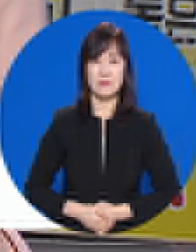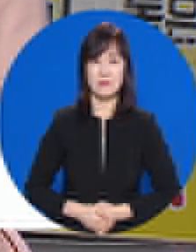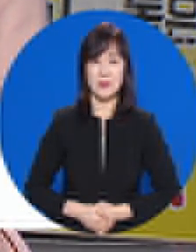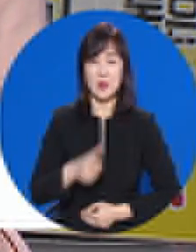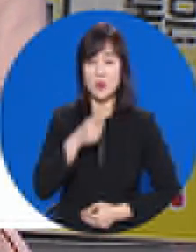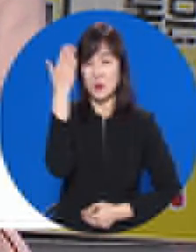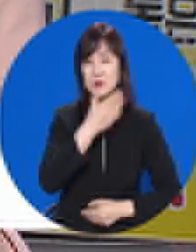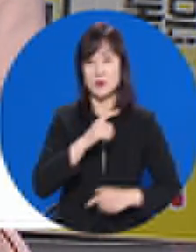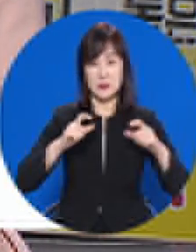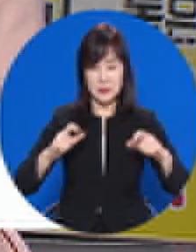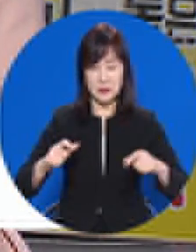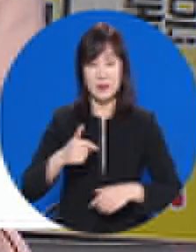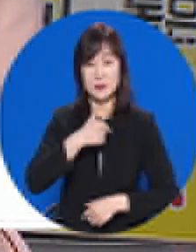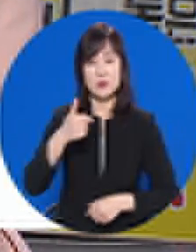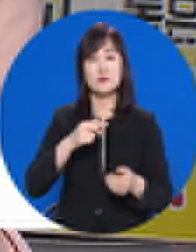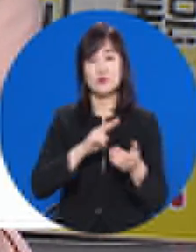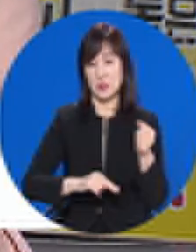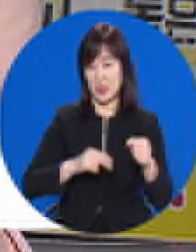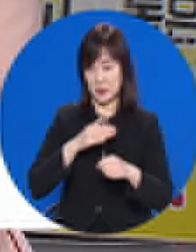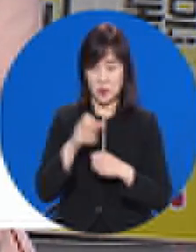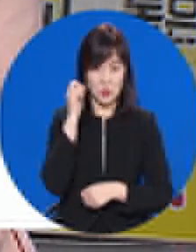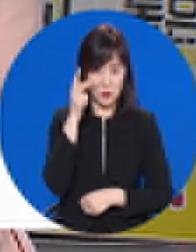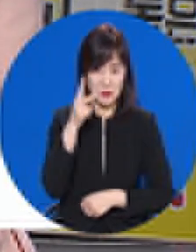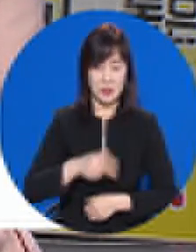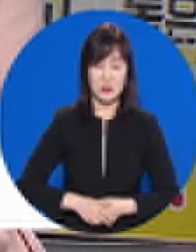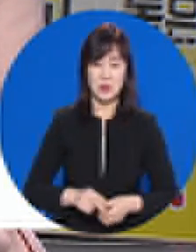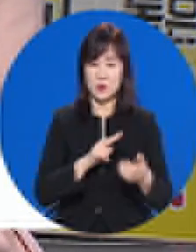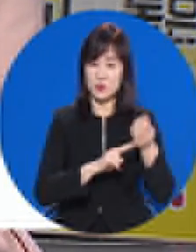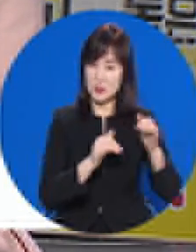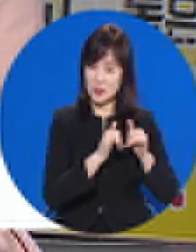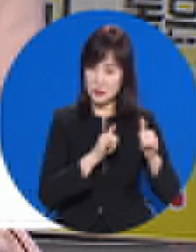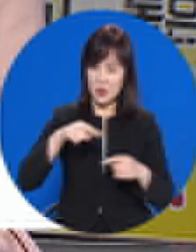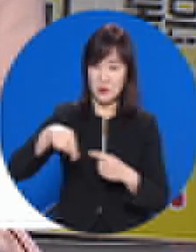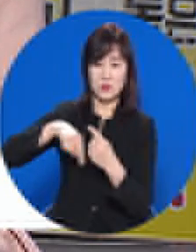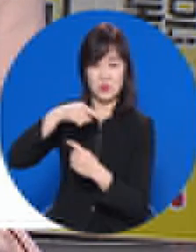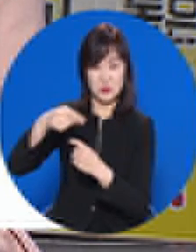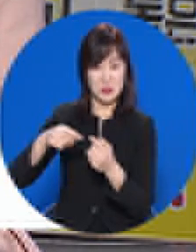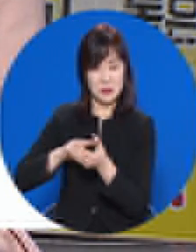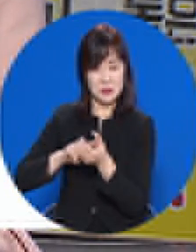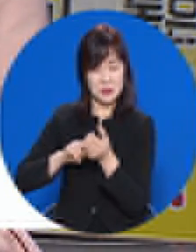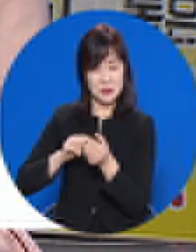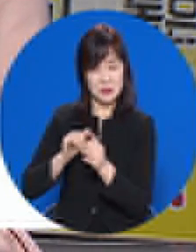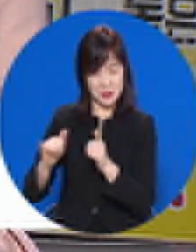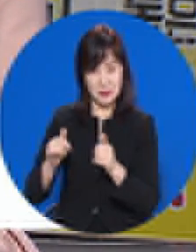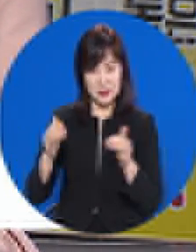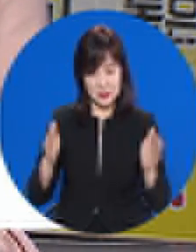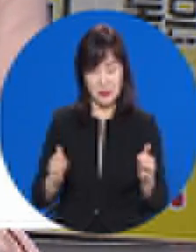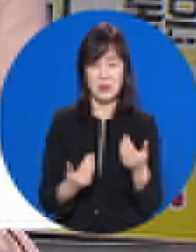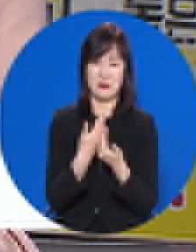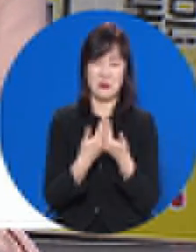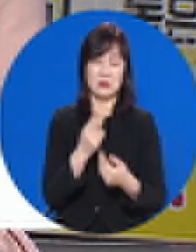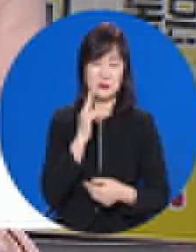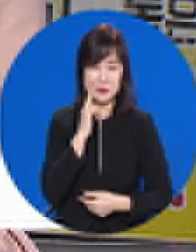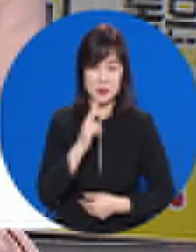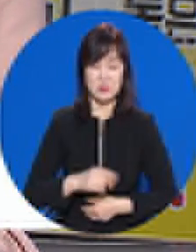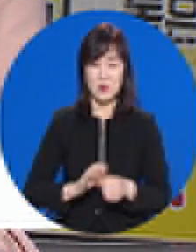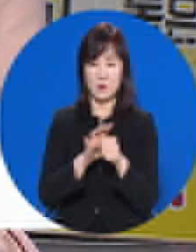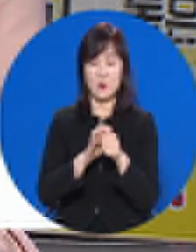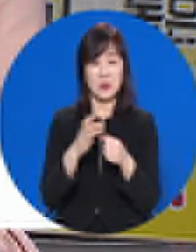여수 지역의 대형 분양형 호텔들이 분양자와 운영자 사이 극심한 갈등을 겪고 있습니다. 운영사가 코로나19의